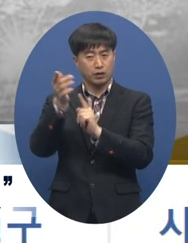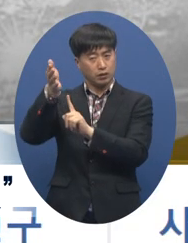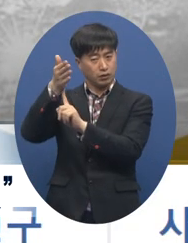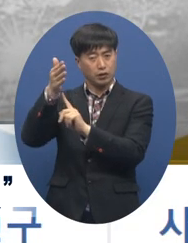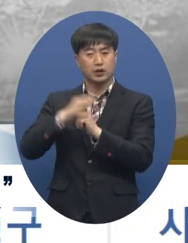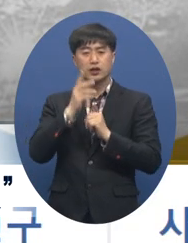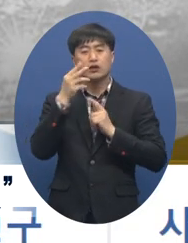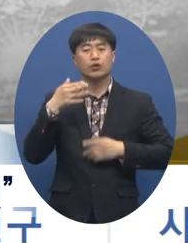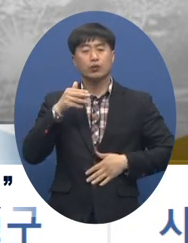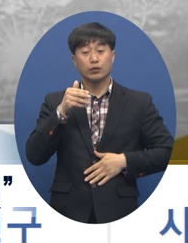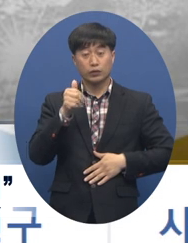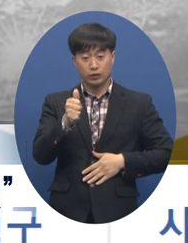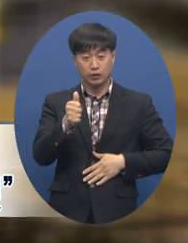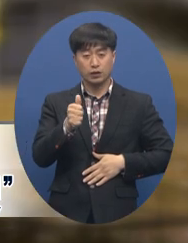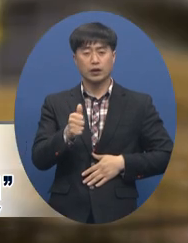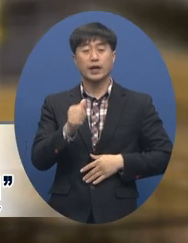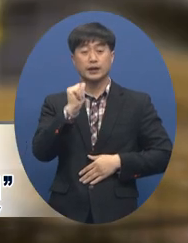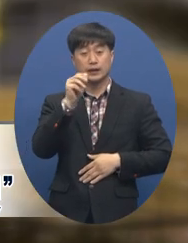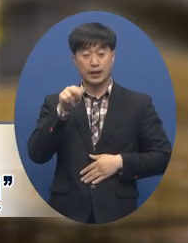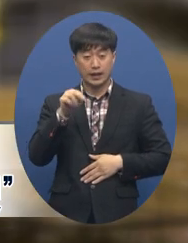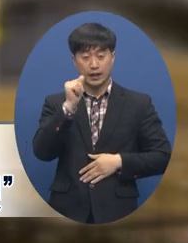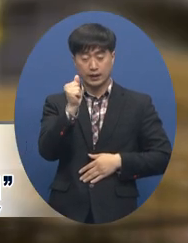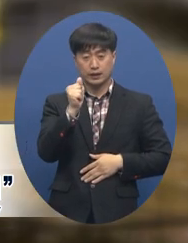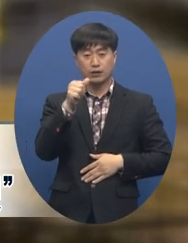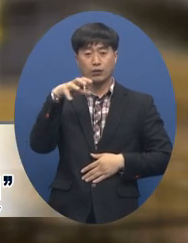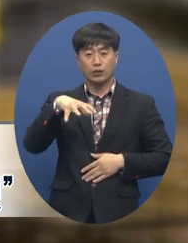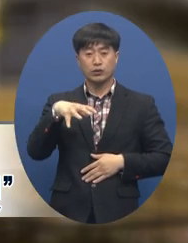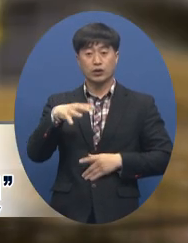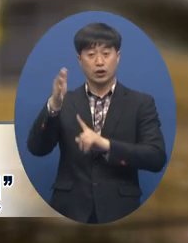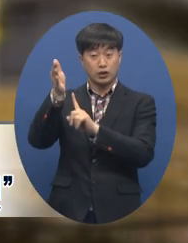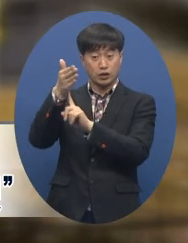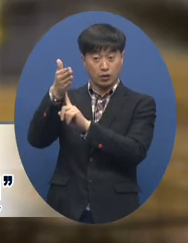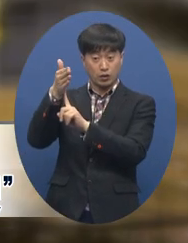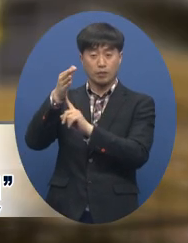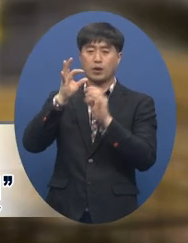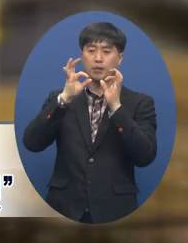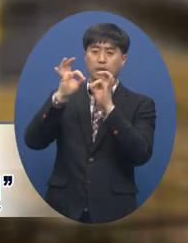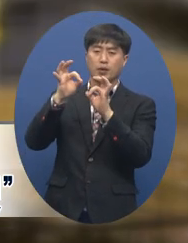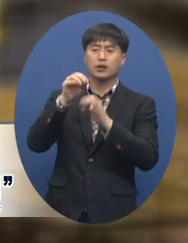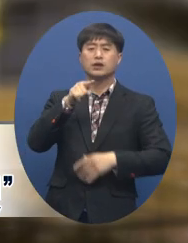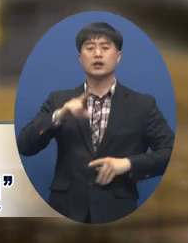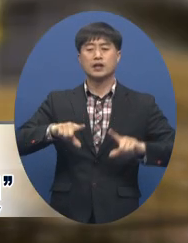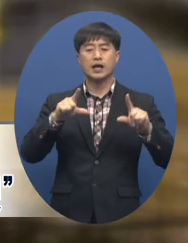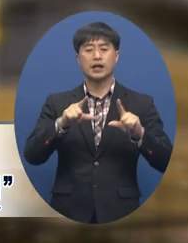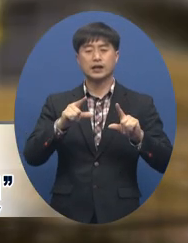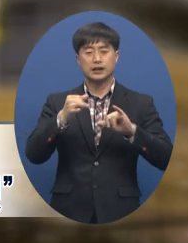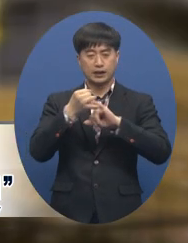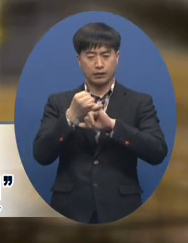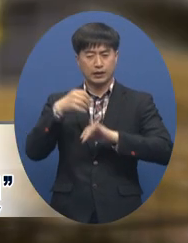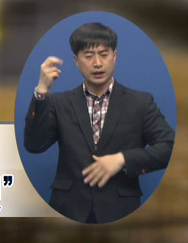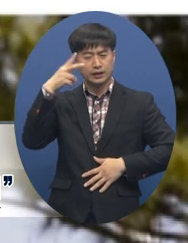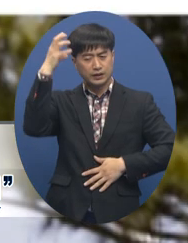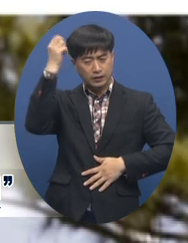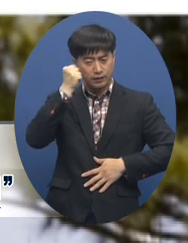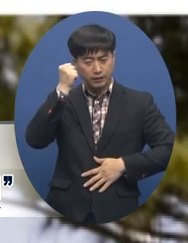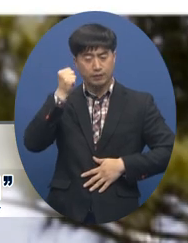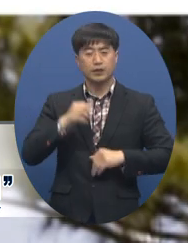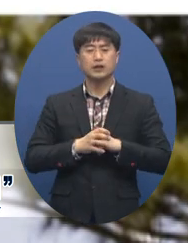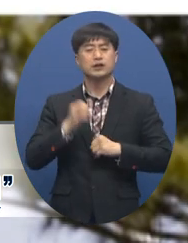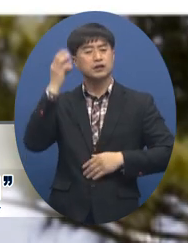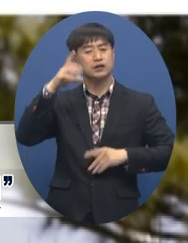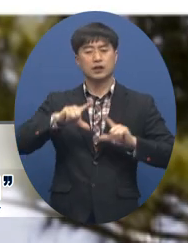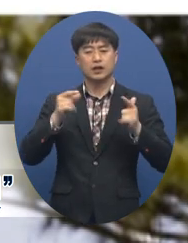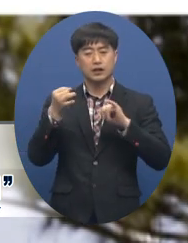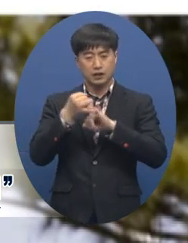명경 돌 사는 자신의 sns 를 통해 도청 국기 게양대 걸린 새 오르기를 보며 그 날의 약속을 다시 되새겨 본다 며 잊지